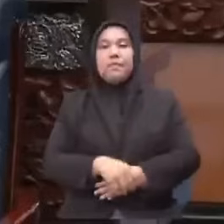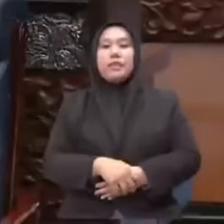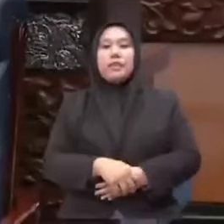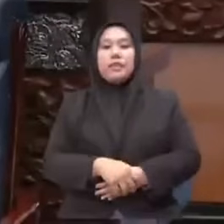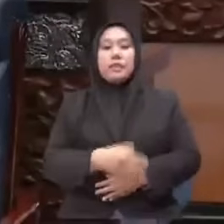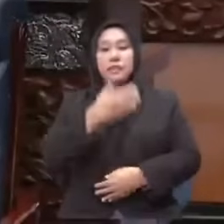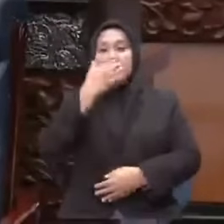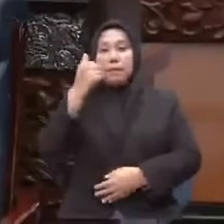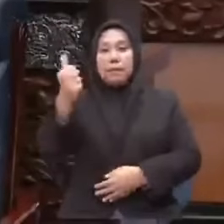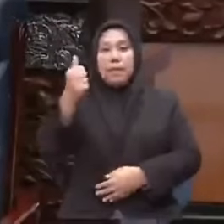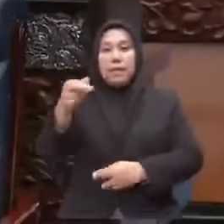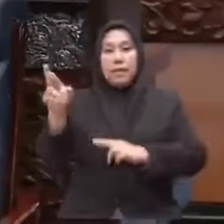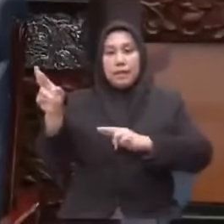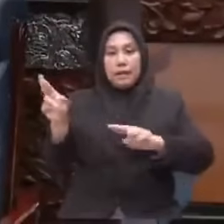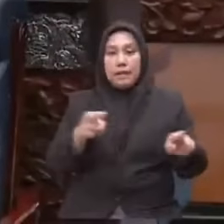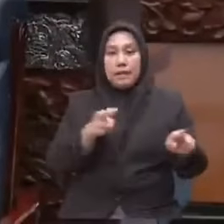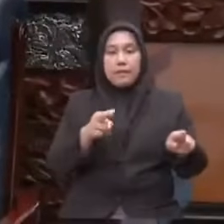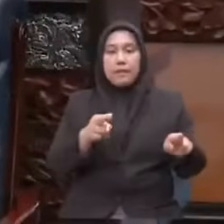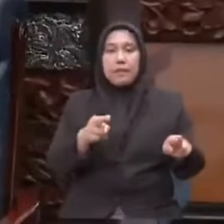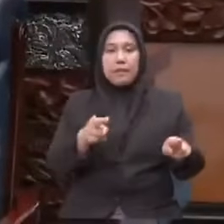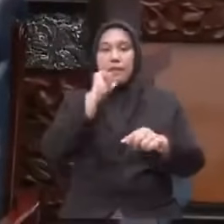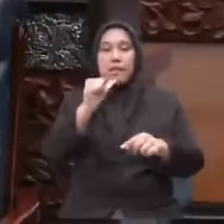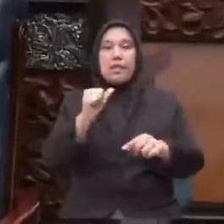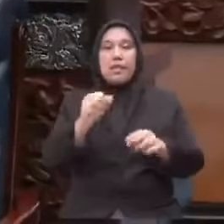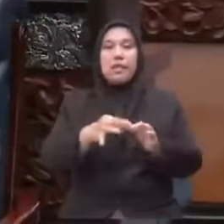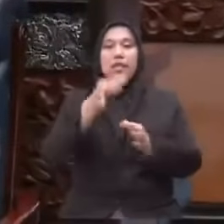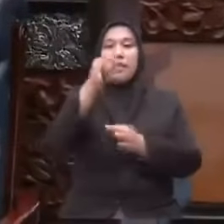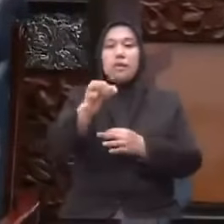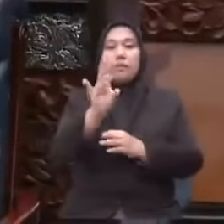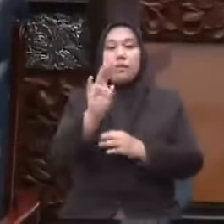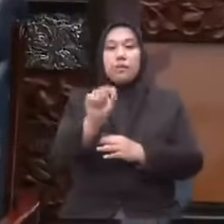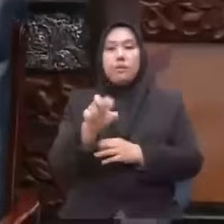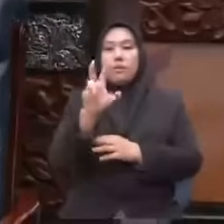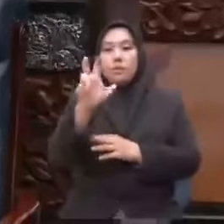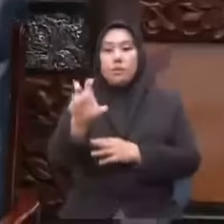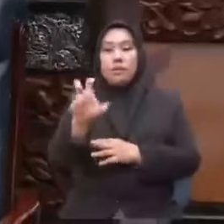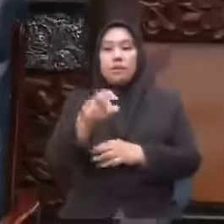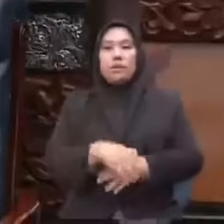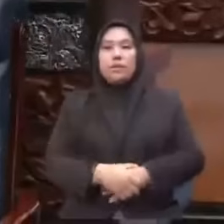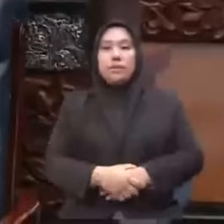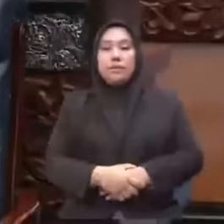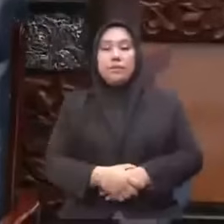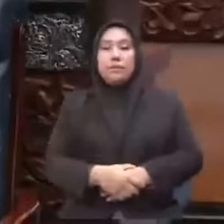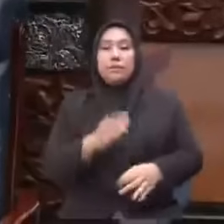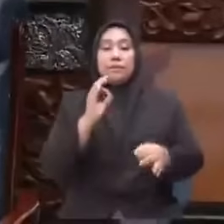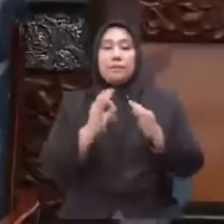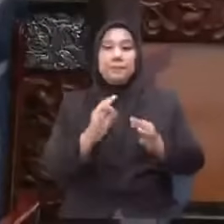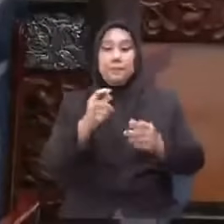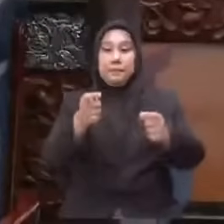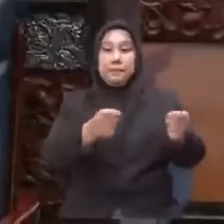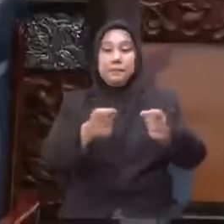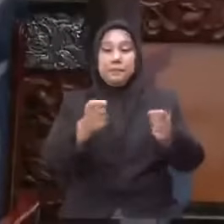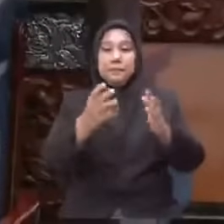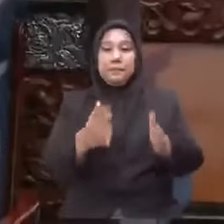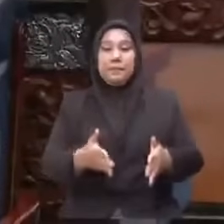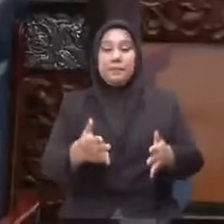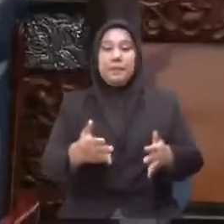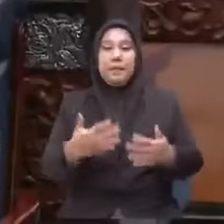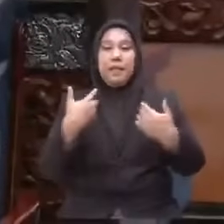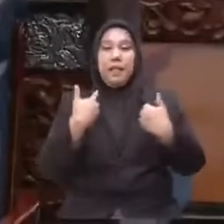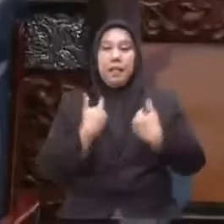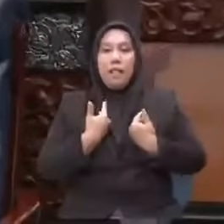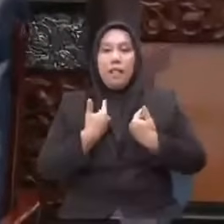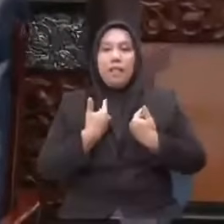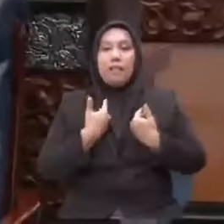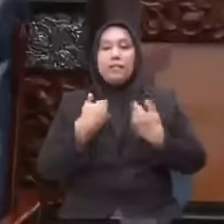dirancang supaya Dewan tidak tangguh 7:30. Tak masalah. Kalau speaker tak dah letih, boleh lantik salah seorang untuk jadi